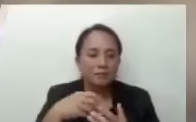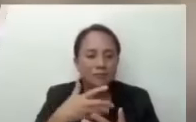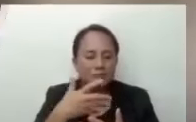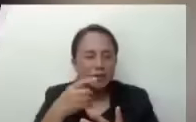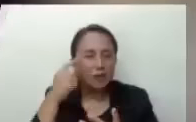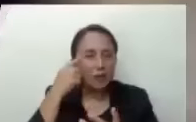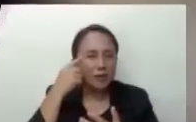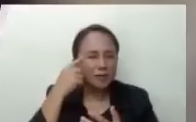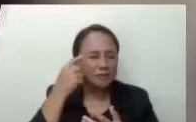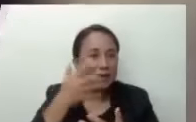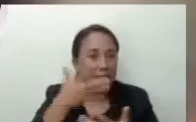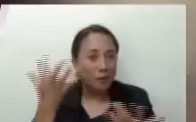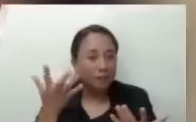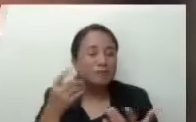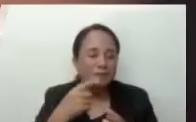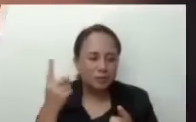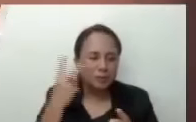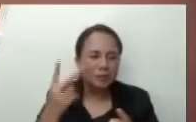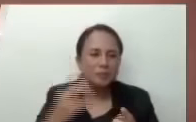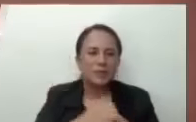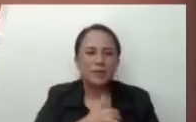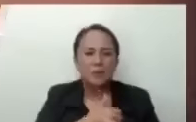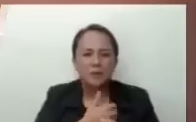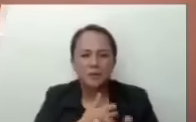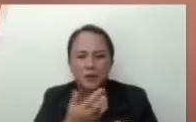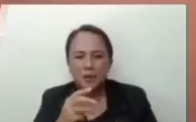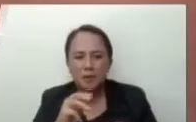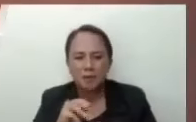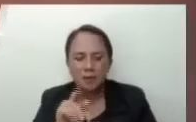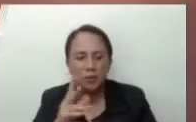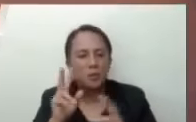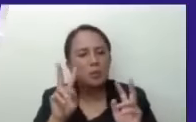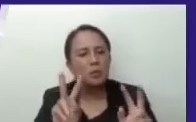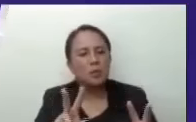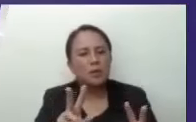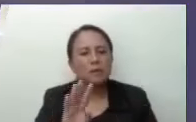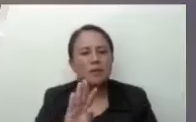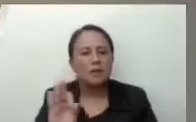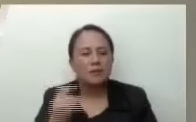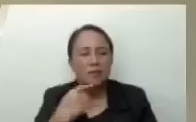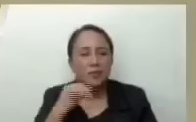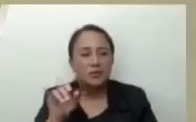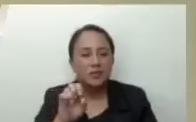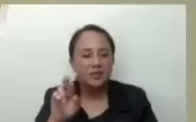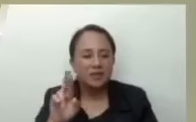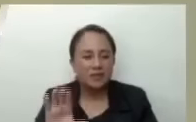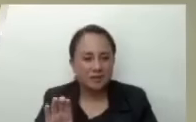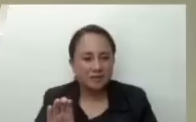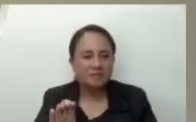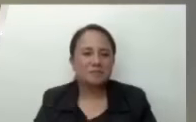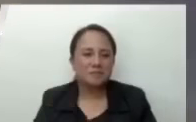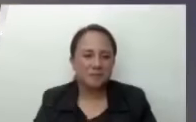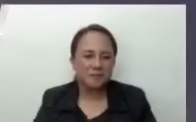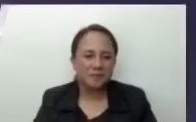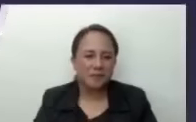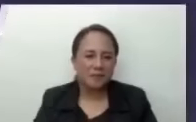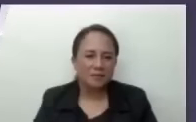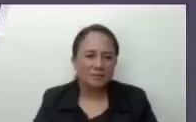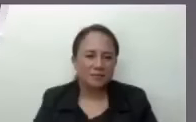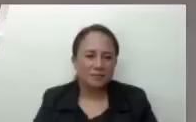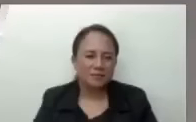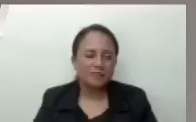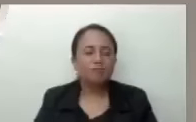emal pa nga Si rabia Mateo na nanood ang boyfriend na si jerck Gonzalez naenjoy rin ng